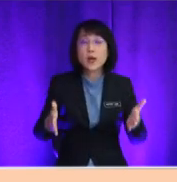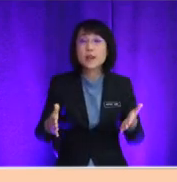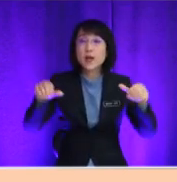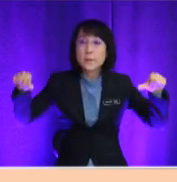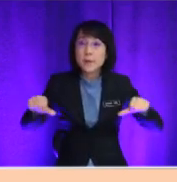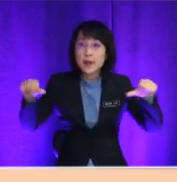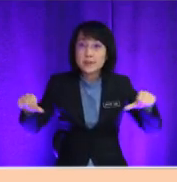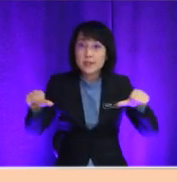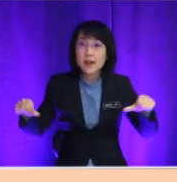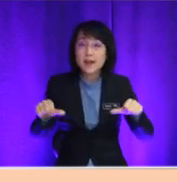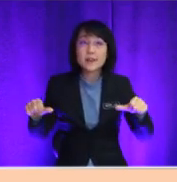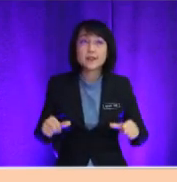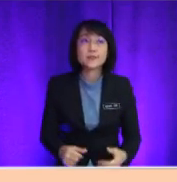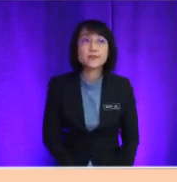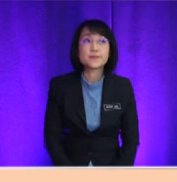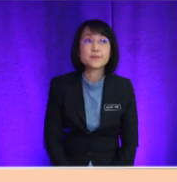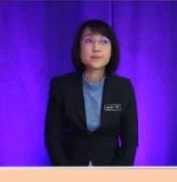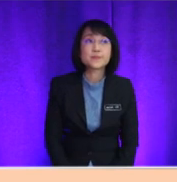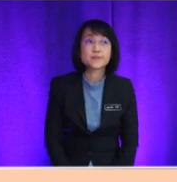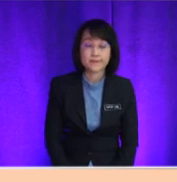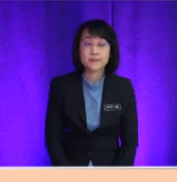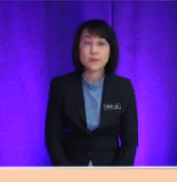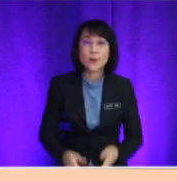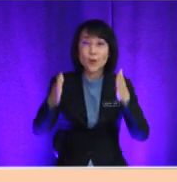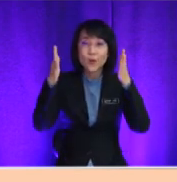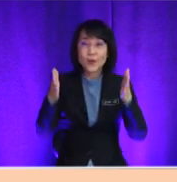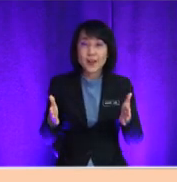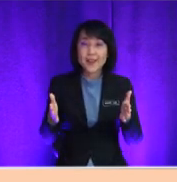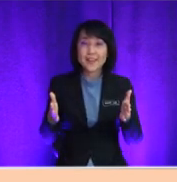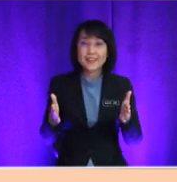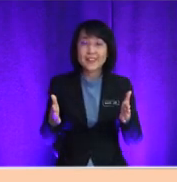kepada kebersihan ini dia akan tengok gede makan